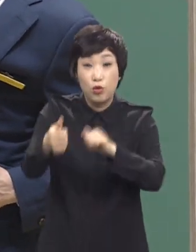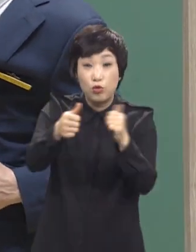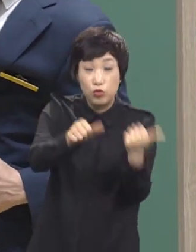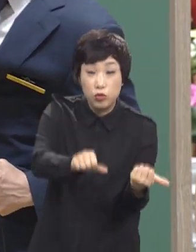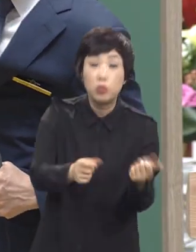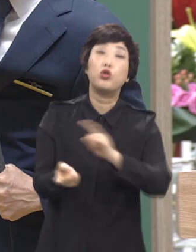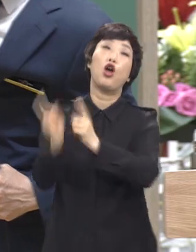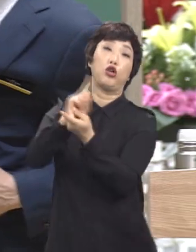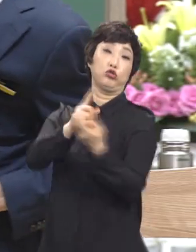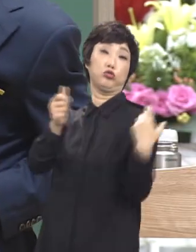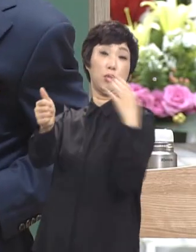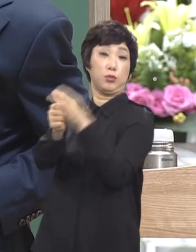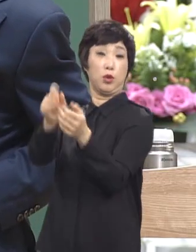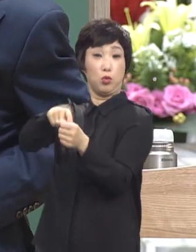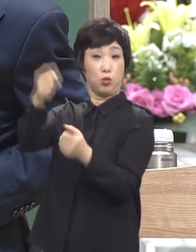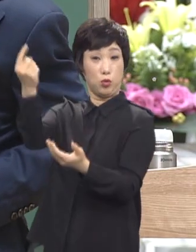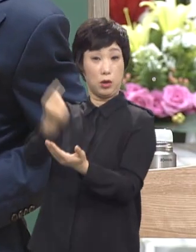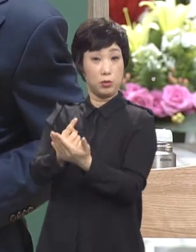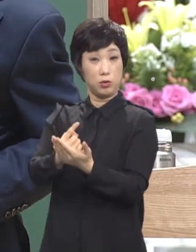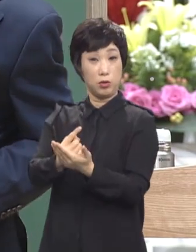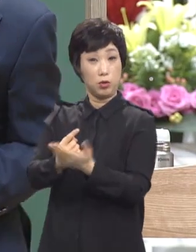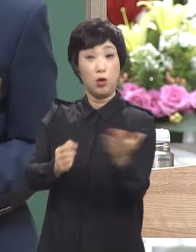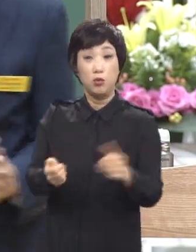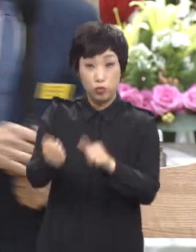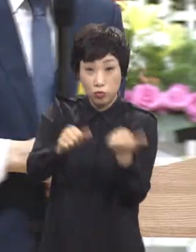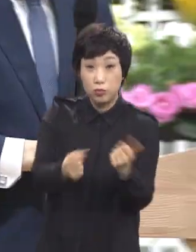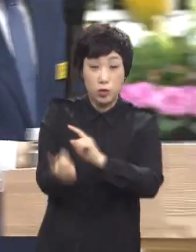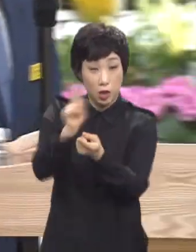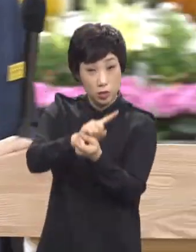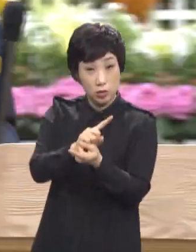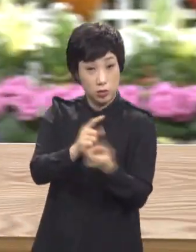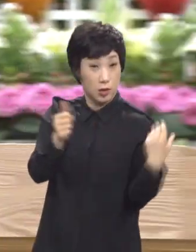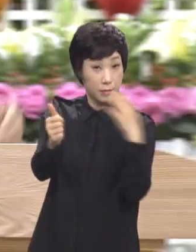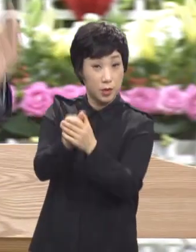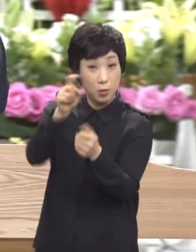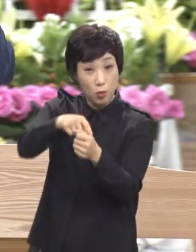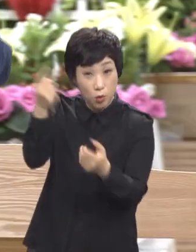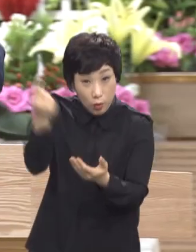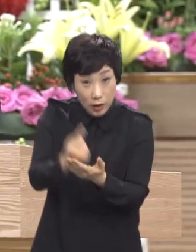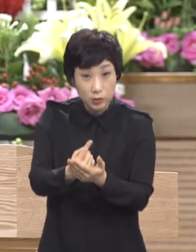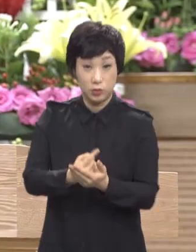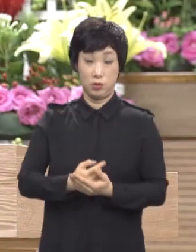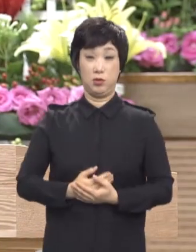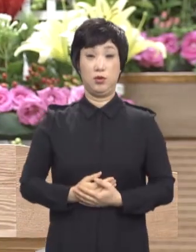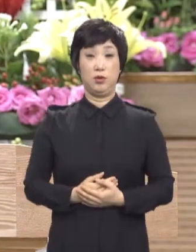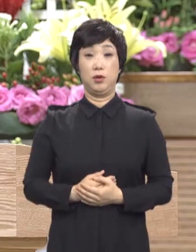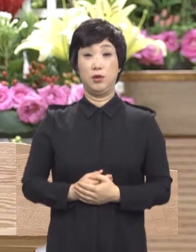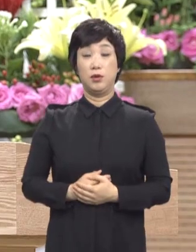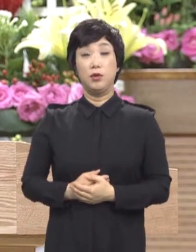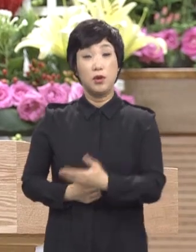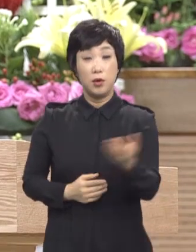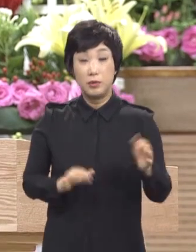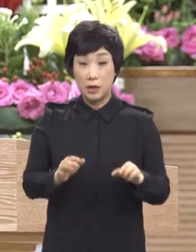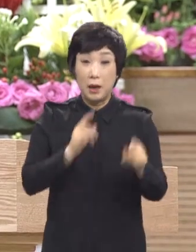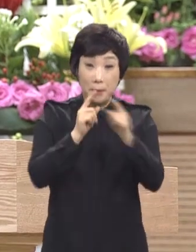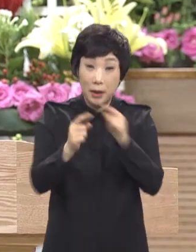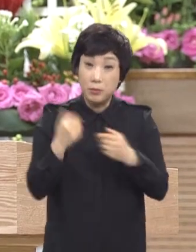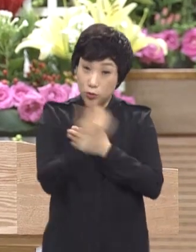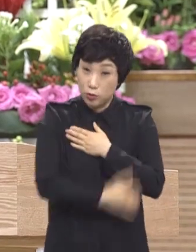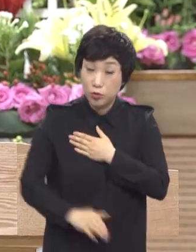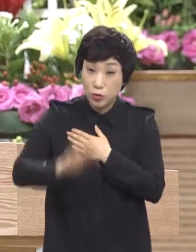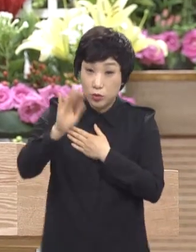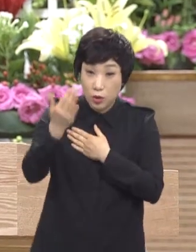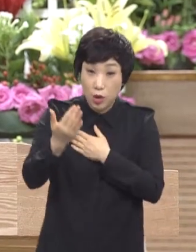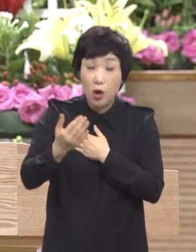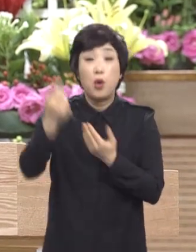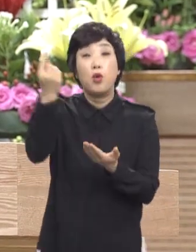죽음을 대신하러 왔다 이 말이야. 죽음을 대신하러. 그래서 이렇게 아주 말씀이 육신이